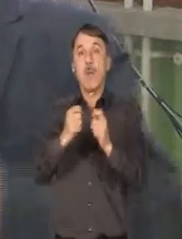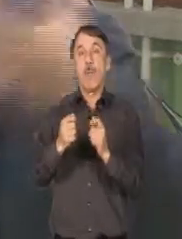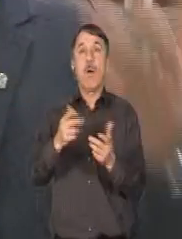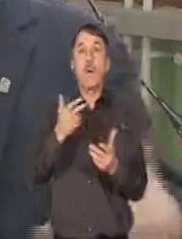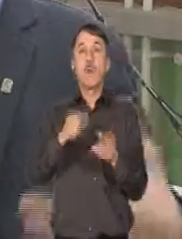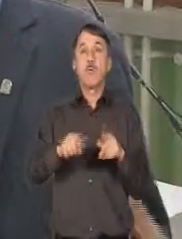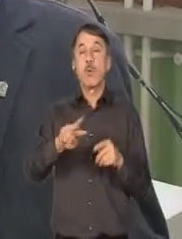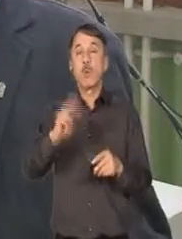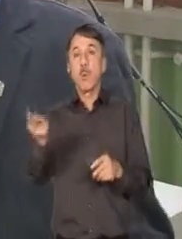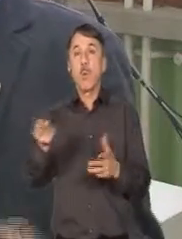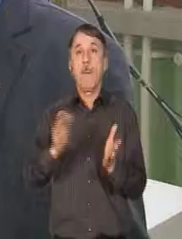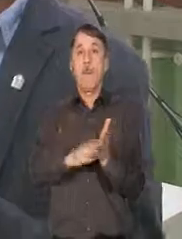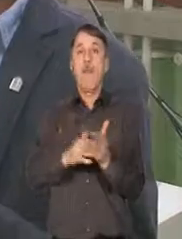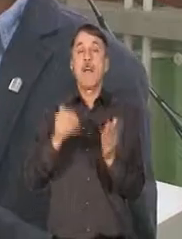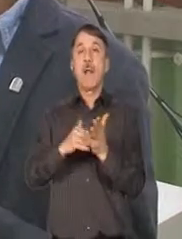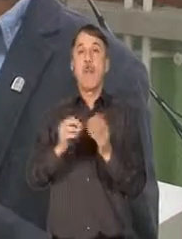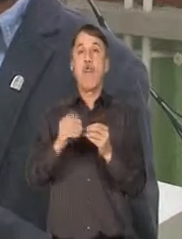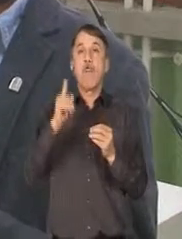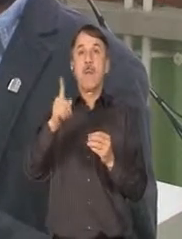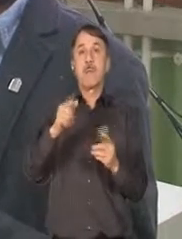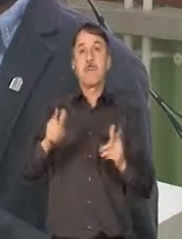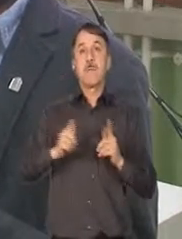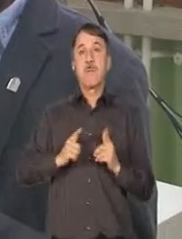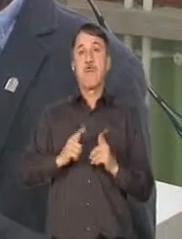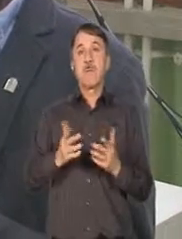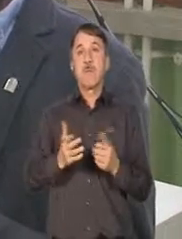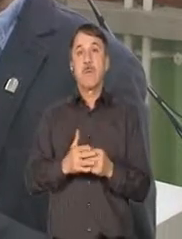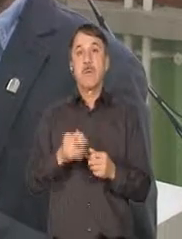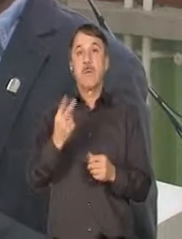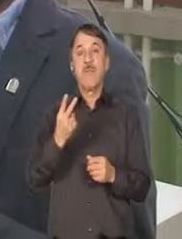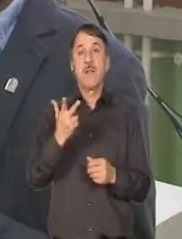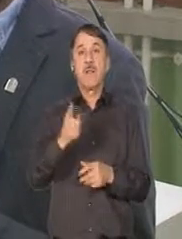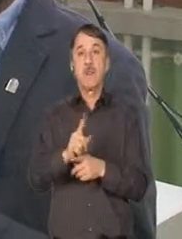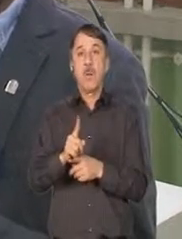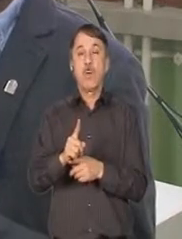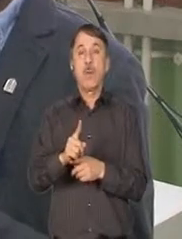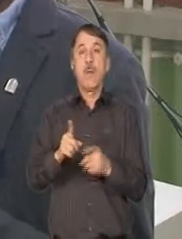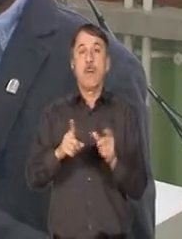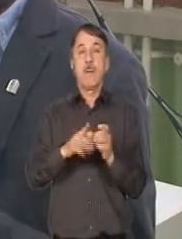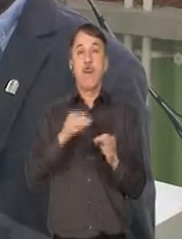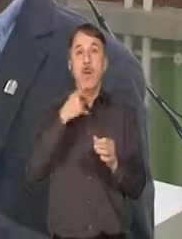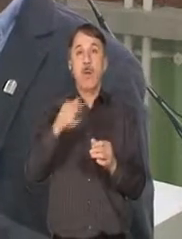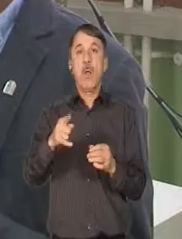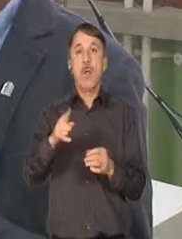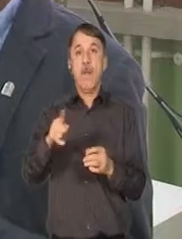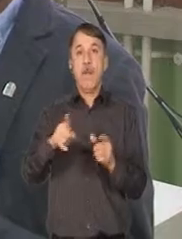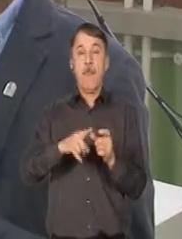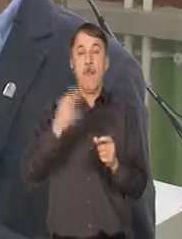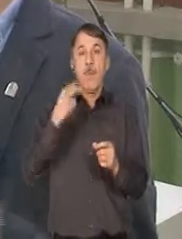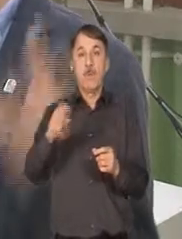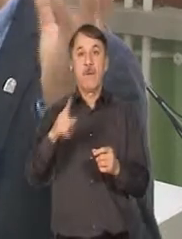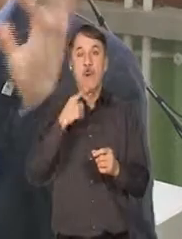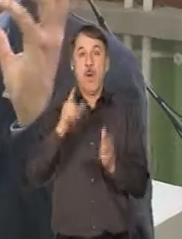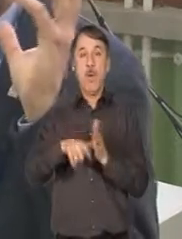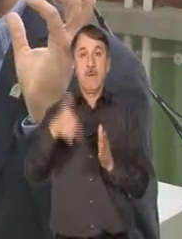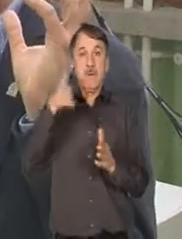dogovor nego za neki dugačak razgovor. Trebalo bi sačekati 2-3 sekunde, 4 pre kad ste pozvali nekoga,